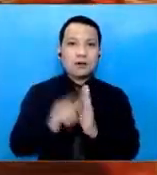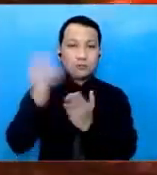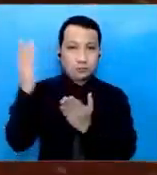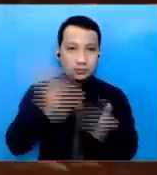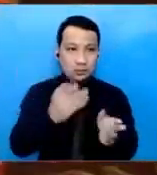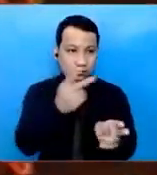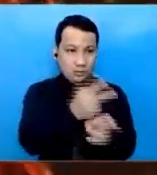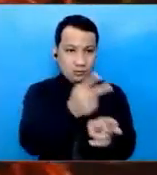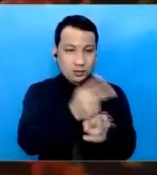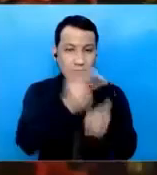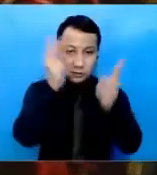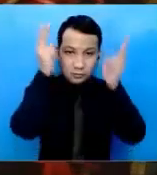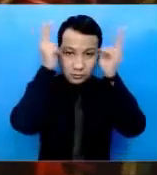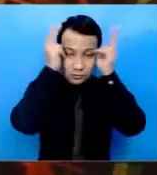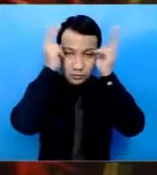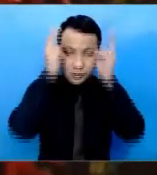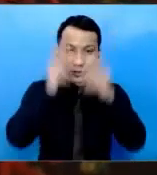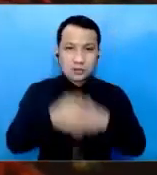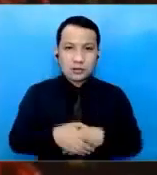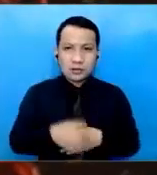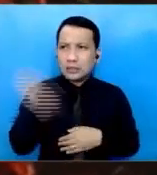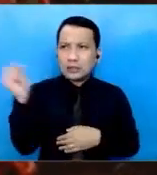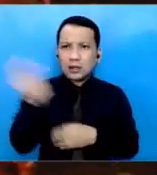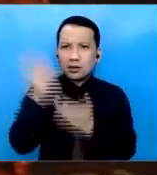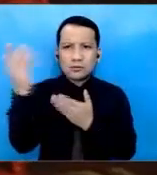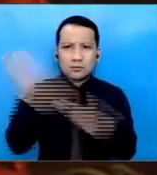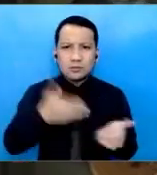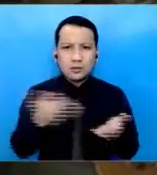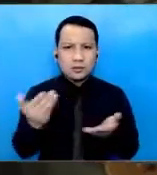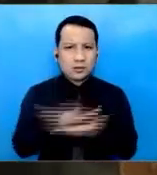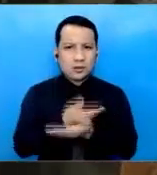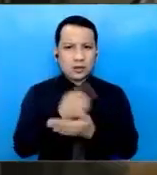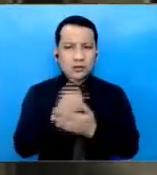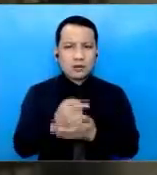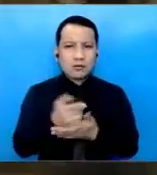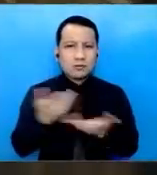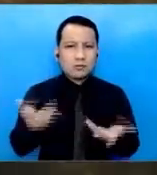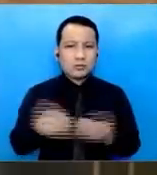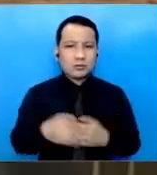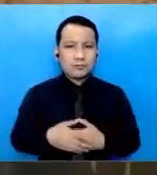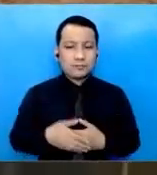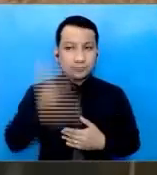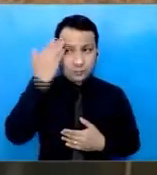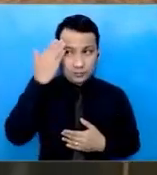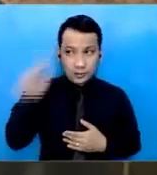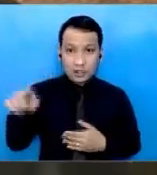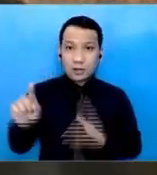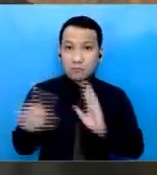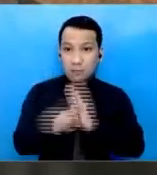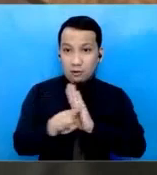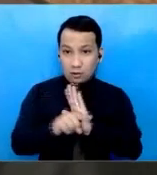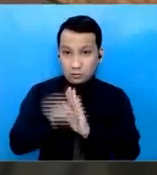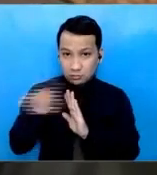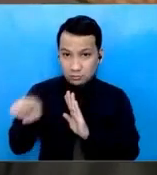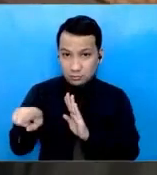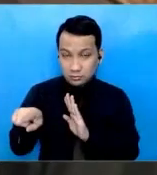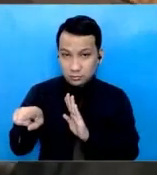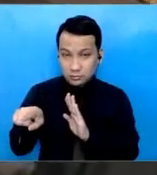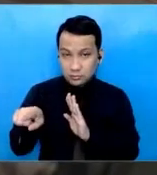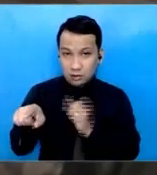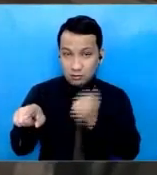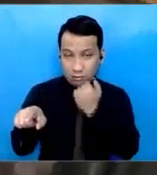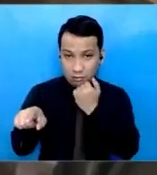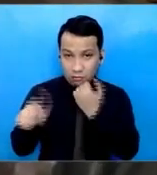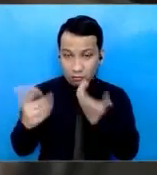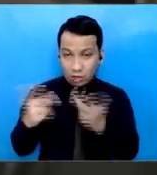gulay. Bago lang ako. Nag-uwian yung guwan, walang gawa eh. Wala kang alam na may illegal dito sa loob? Wala. Pinadala lang